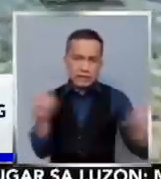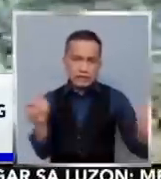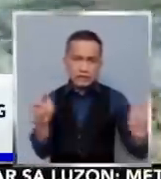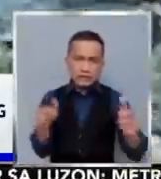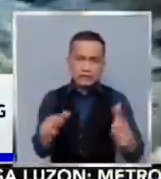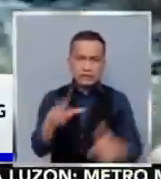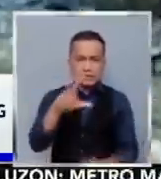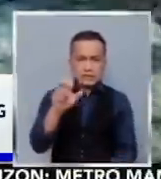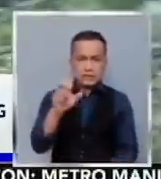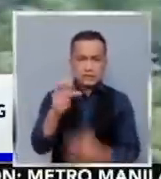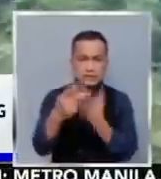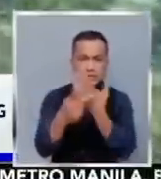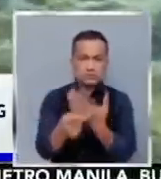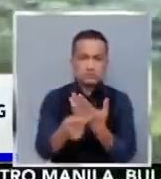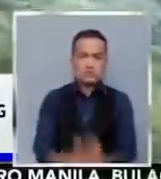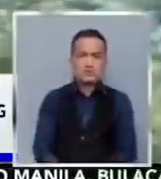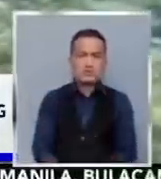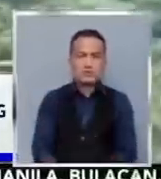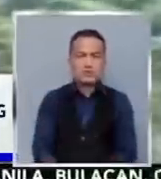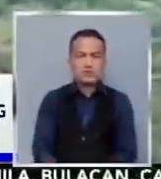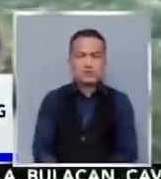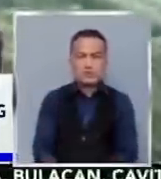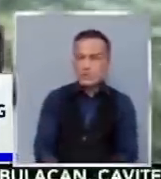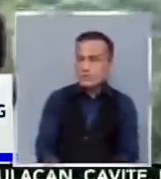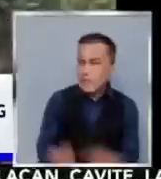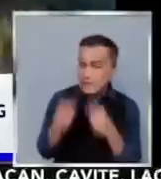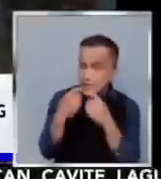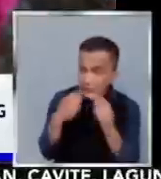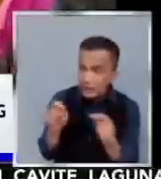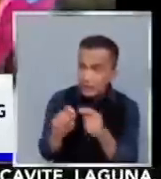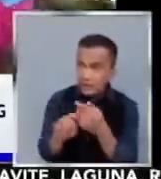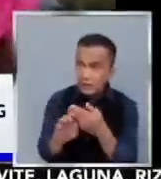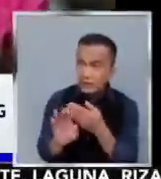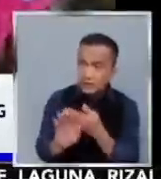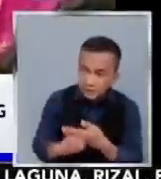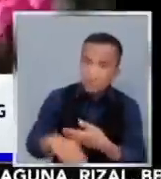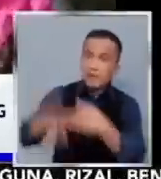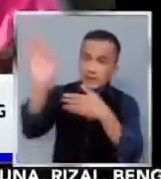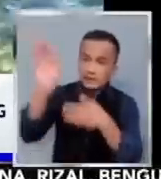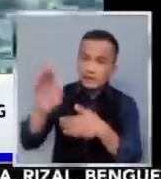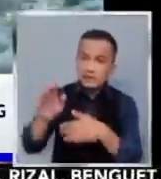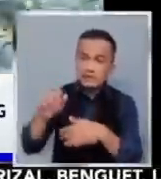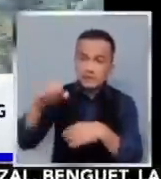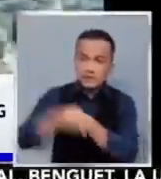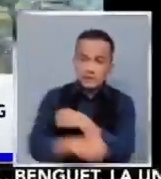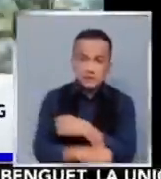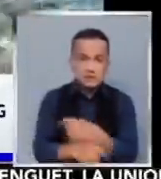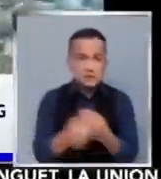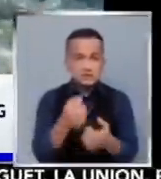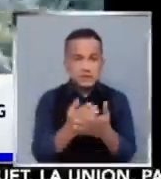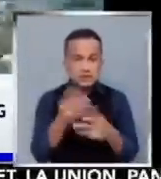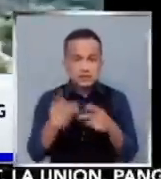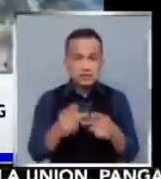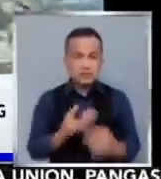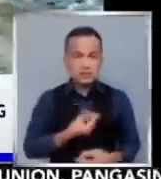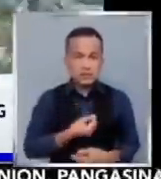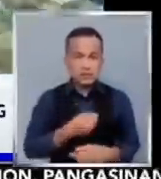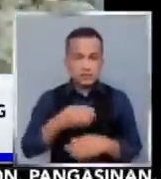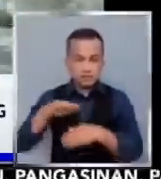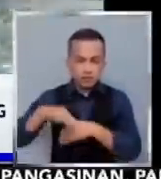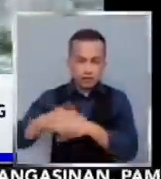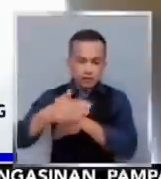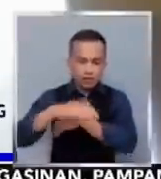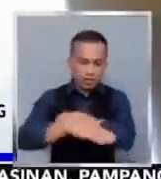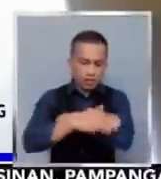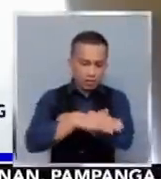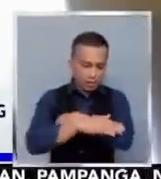kilos. Sinubukan naming pabalik sa alaot. Ang ilang residente nangangamba sa biglang paglitaw ng mola-mola sa kanilang lugar dahil... Sabi